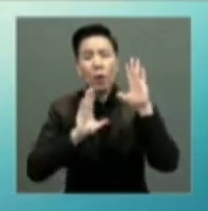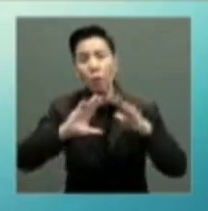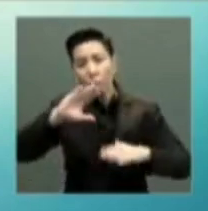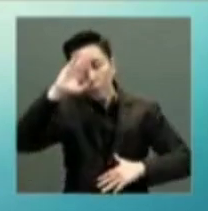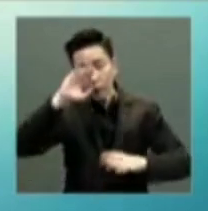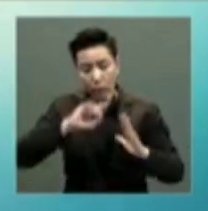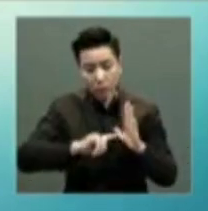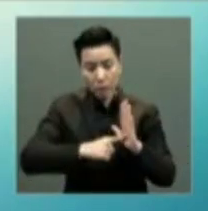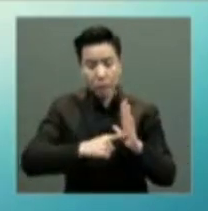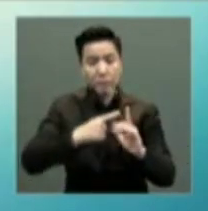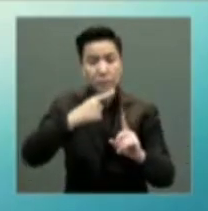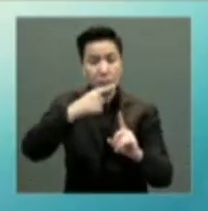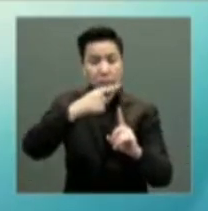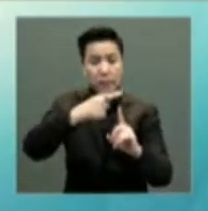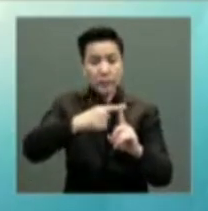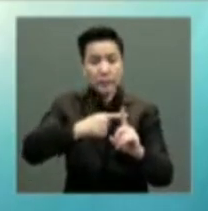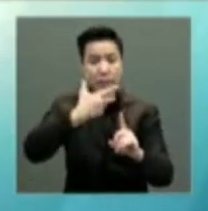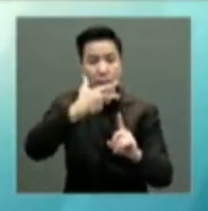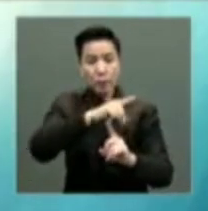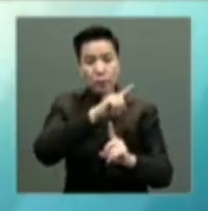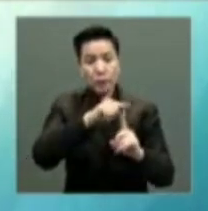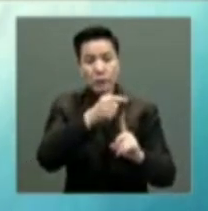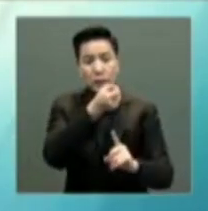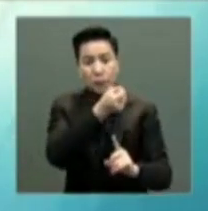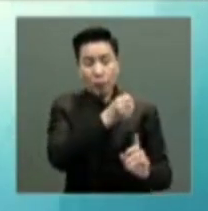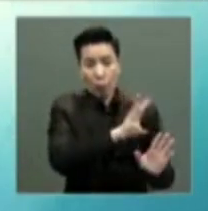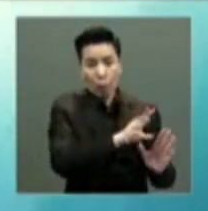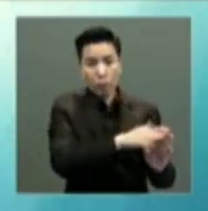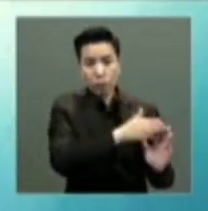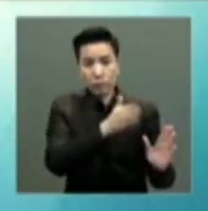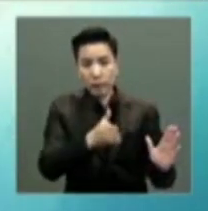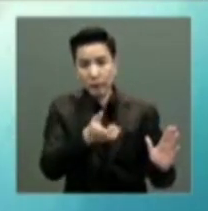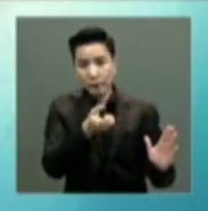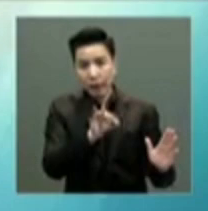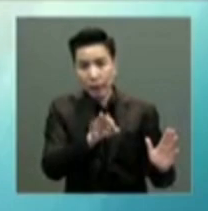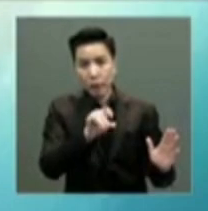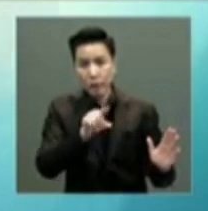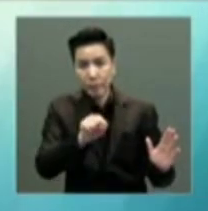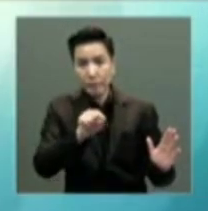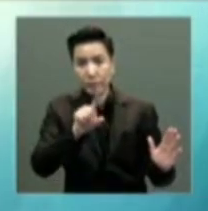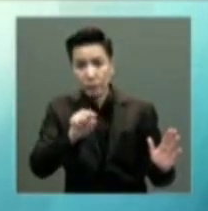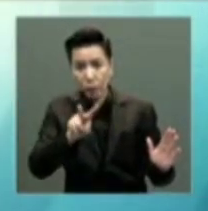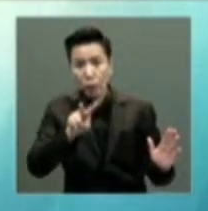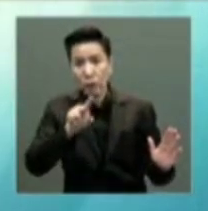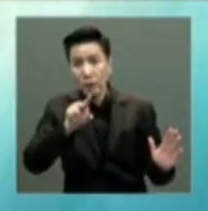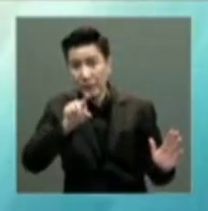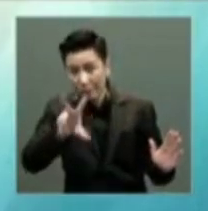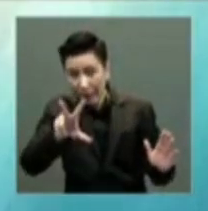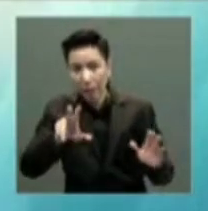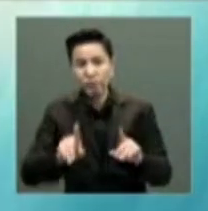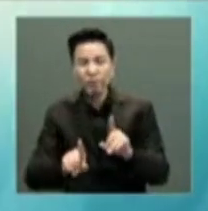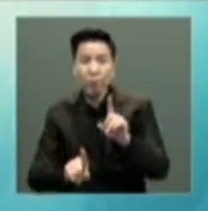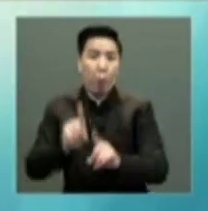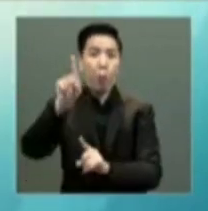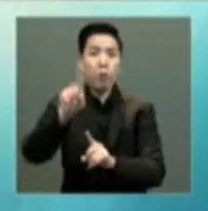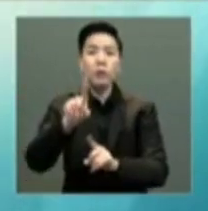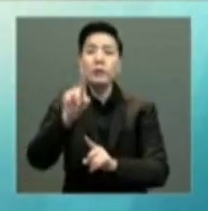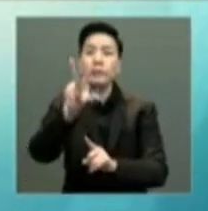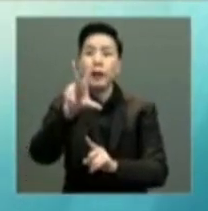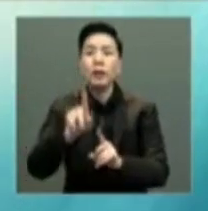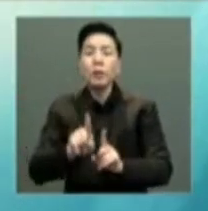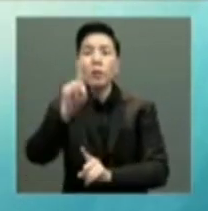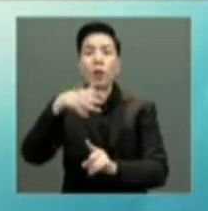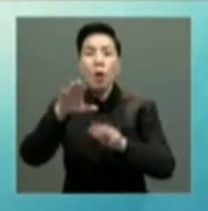รายจะเห็นตัวเลขการป่วยขึ้นมาตั้งแต่วันที่16เลยนะครับแล้วก็ 19 20 21 22 23ไปพริกเอา 23ช่วงแรกนะครับแล้วก็จะลดลงได้นะครับแต่ก็มาเจอนะครับในช่วงของกลุ่มคนกลุ่มก่อนคนที่กลับมาจากทางอินโดนีเซียและก็มาบวกรวมกันกับพิธีทางศาสนาที่ที่บันนังสตาด้วยก็เลยทำให้ตัวเลขออกไป